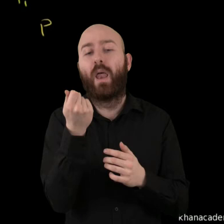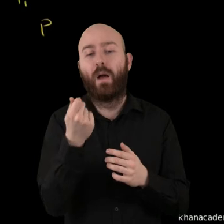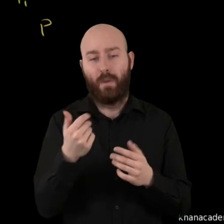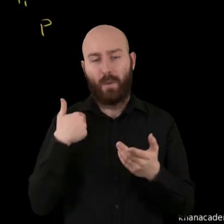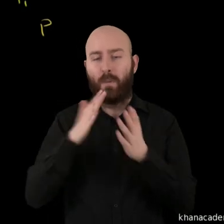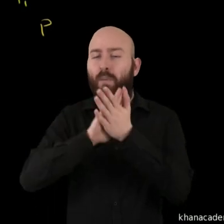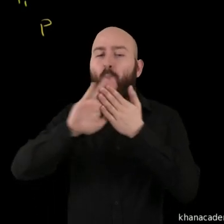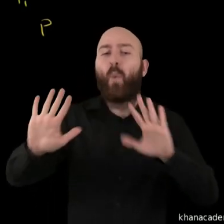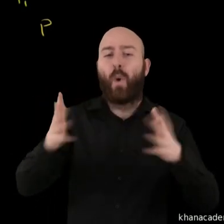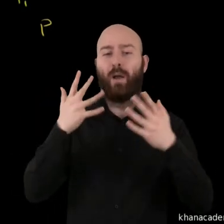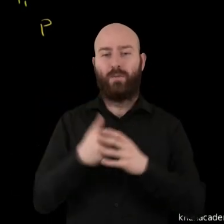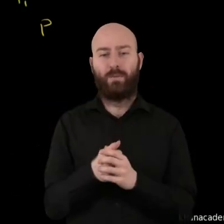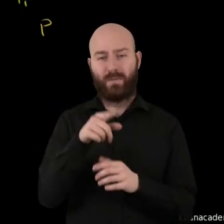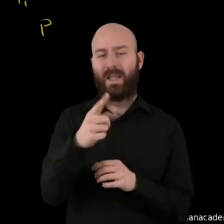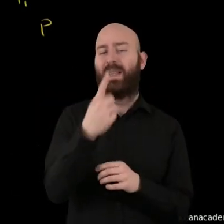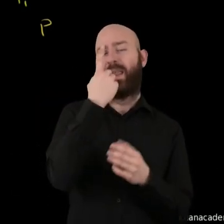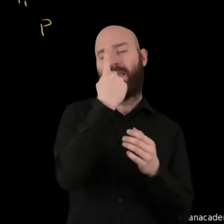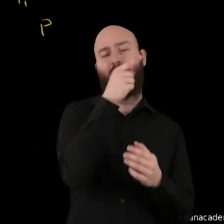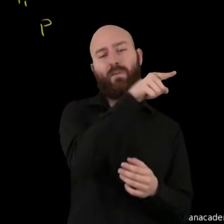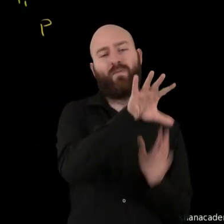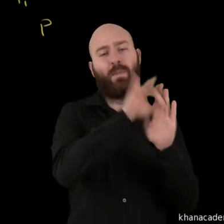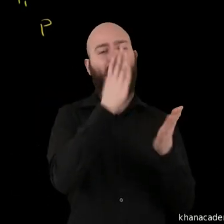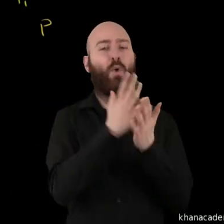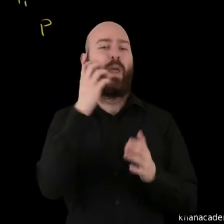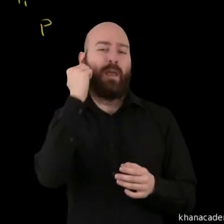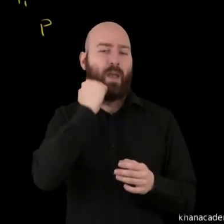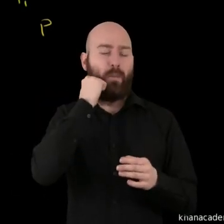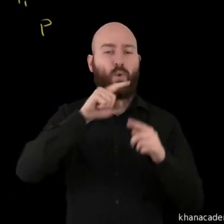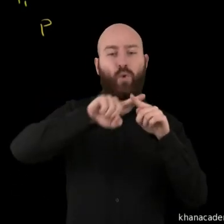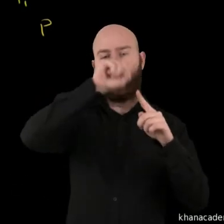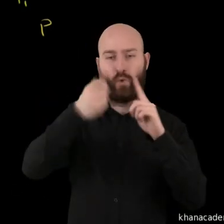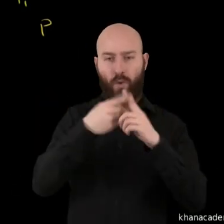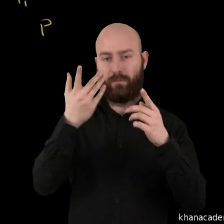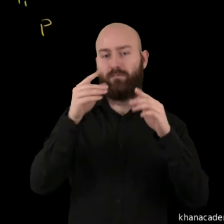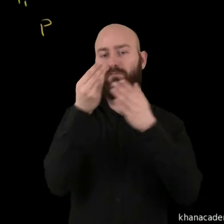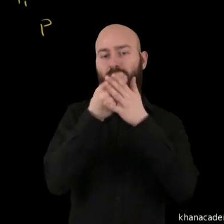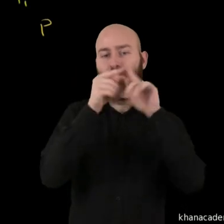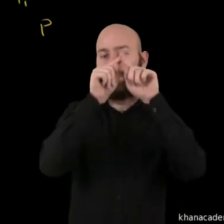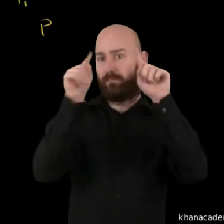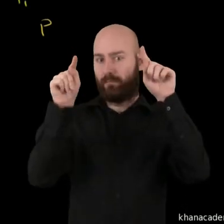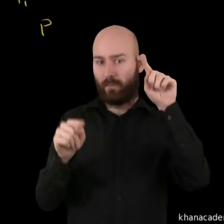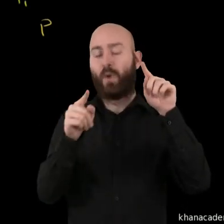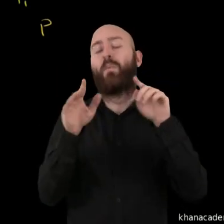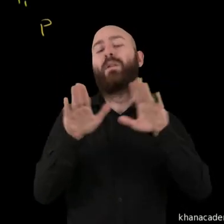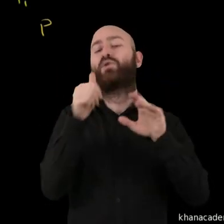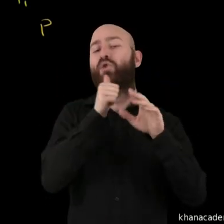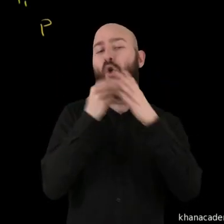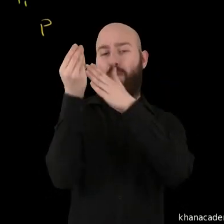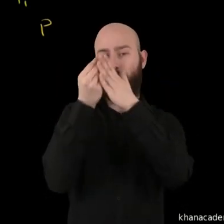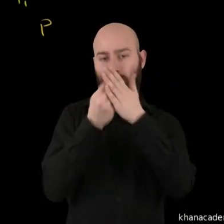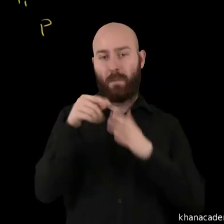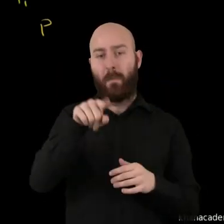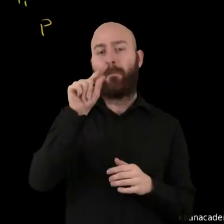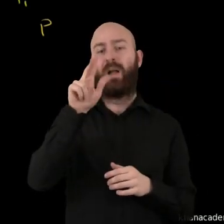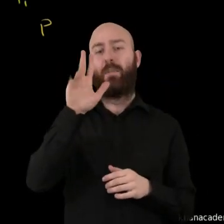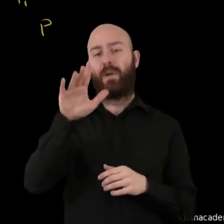cenę jabłek w pierwszym roku. Dla uproszczenia to jedyne wytwarzane dobro. Mnożę to przez ilość jabłek w roku pierwszym i ten